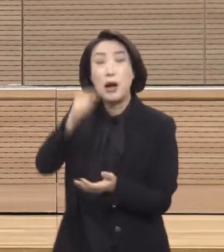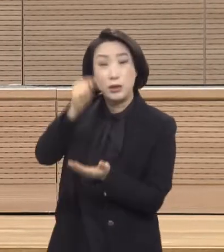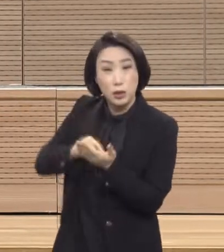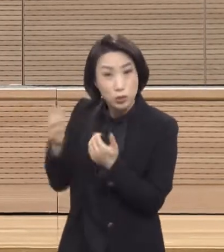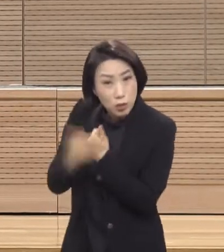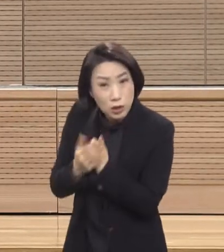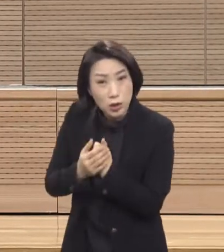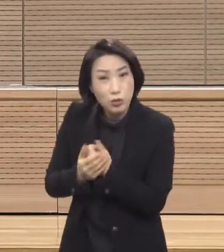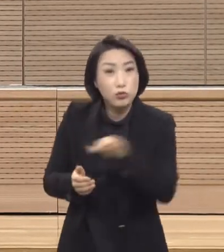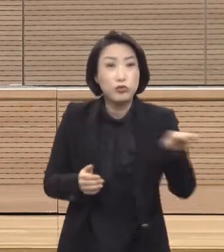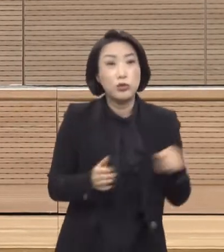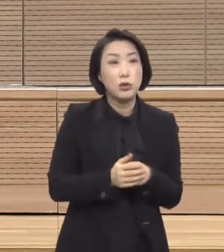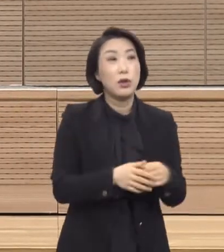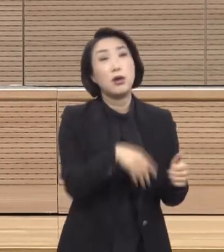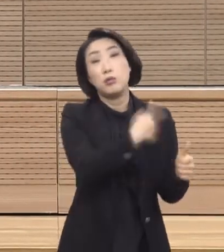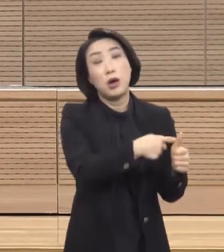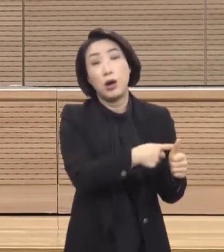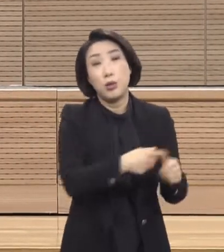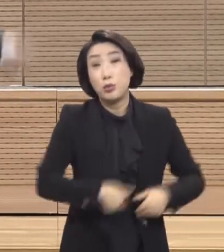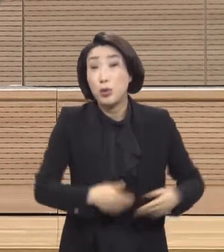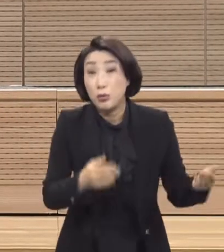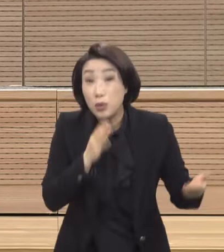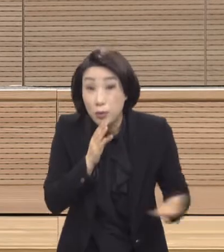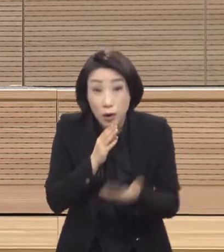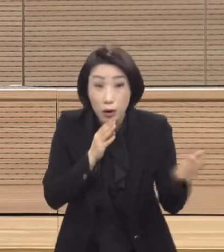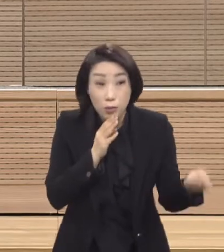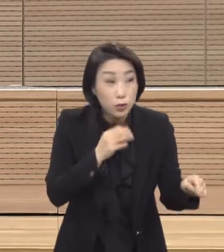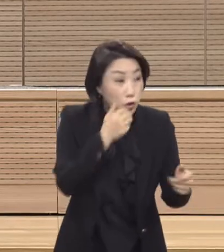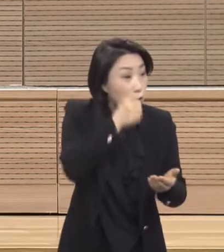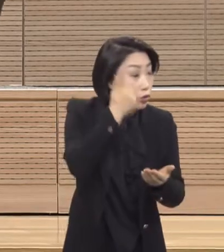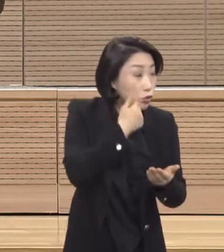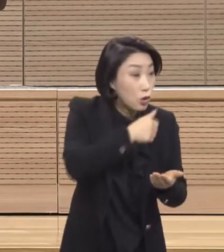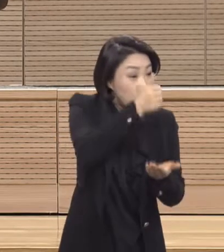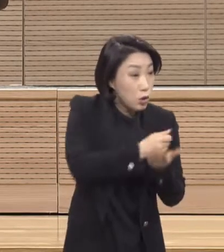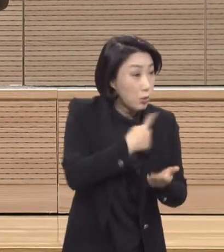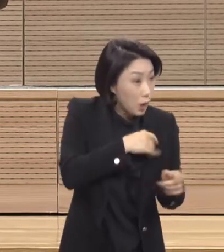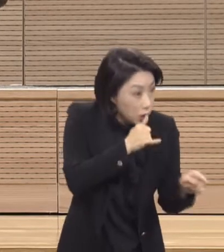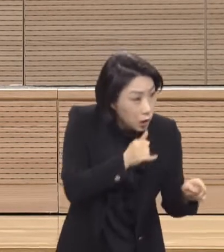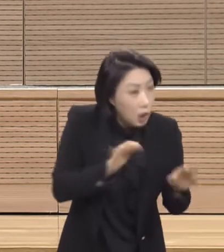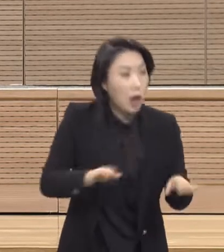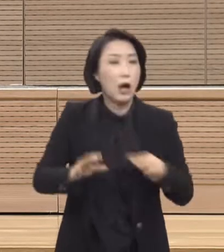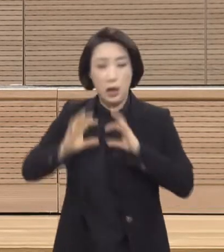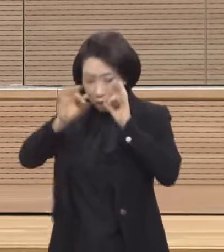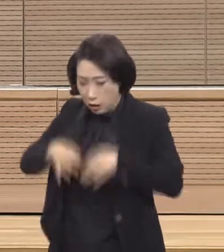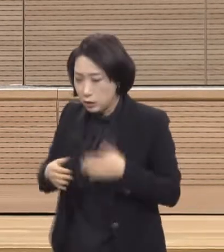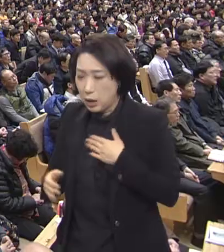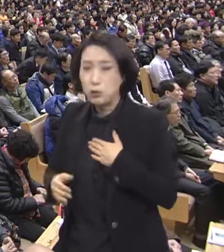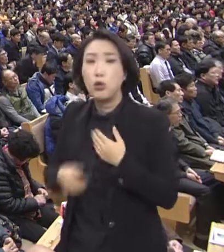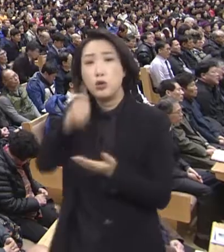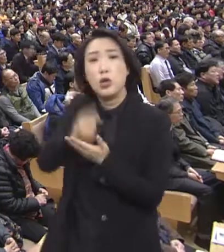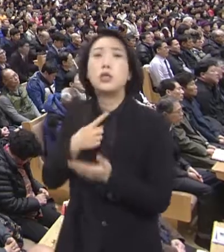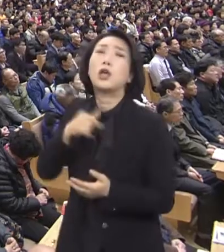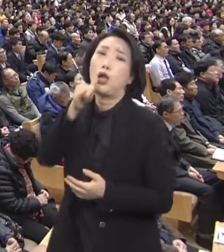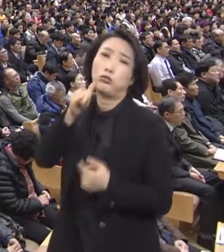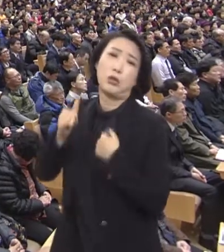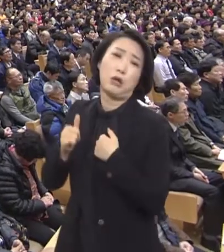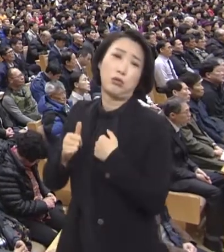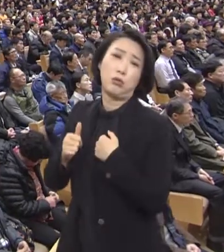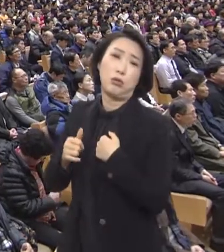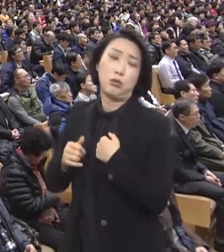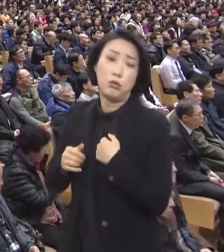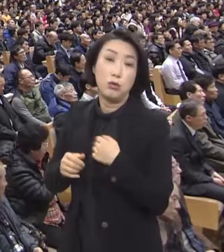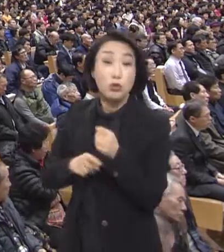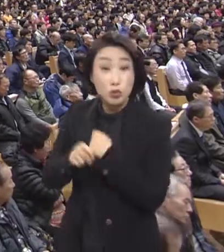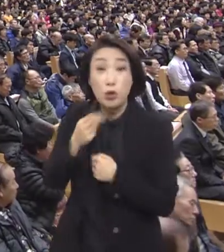남 비판할 겨를이 없어. 남의 죄를 볼 때 너도 죄가 있다고 들려지는 메시지인데